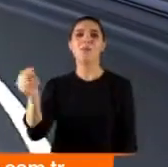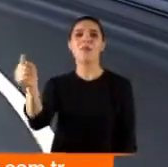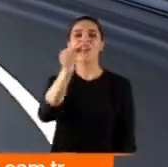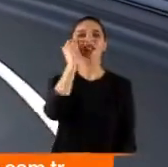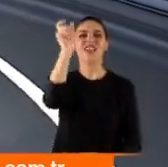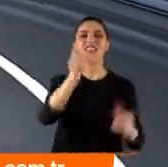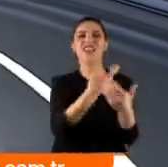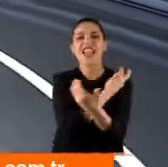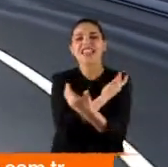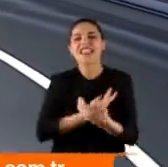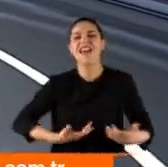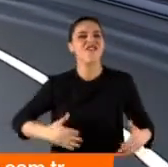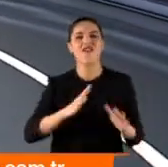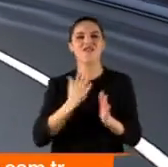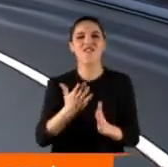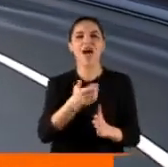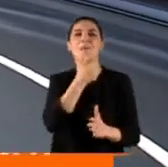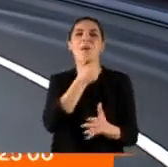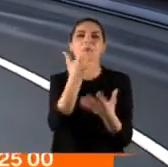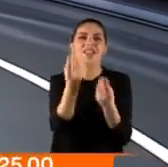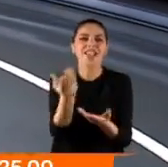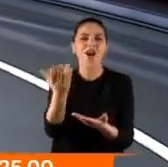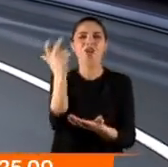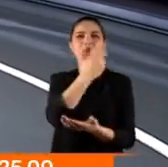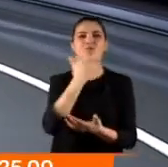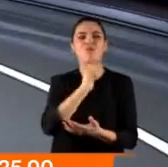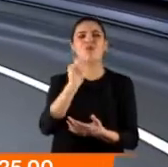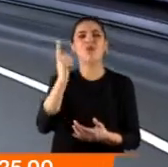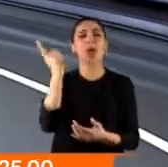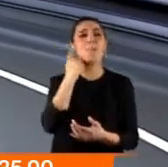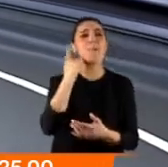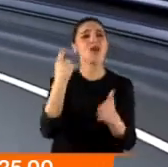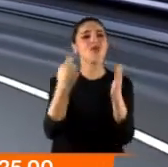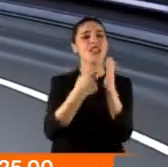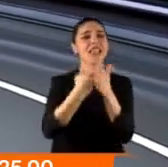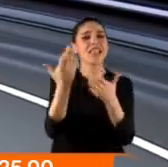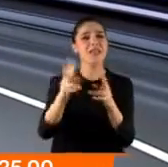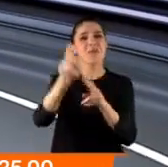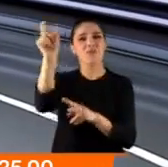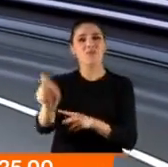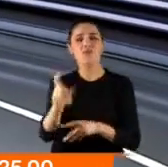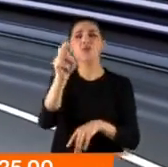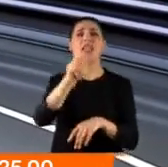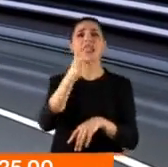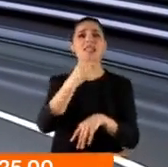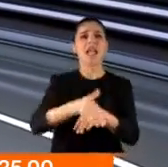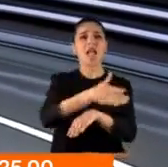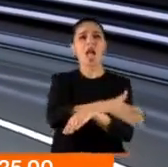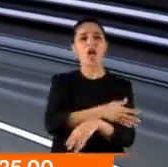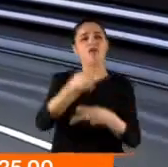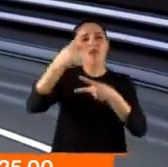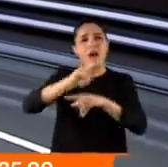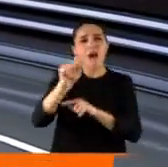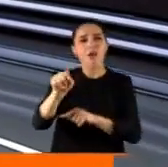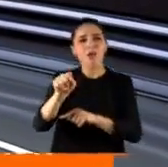Milyonlarca kişinin sevgisini kazandı. Hatta babası oldu. Arabeskin efsanesi, Türk müziğinin unutulmaz ismi Müslüm Gürses. Bundan tam 8 yıl önce aramızdan